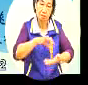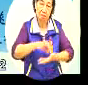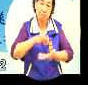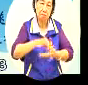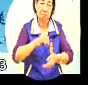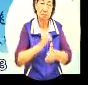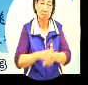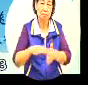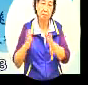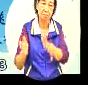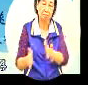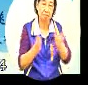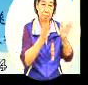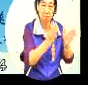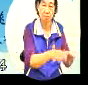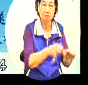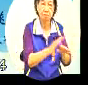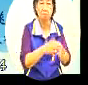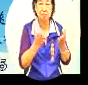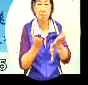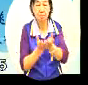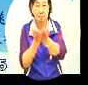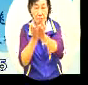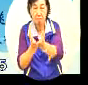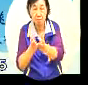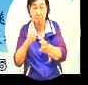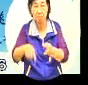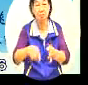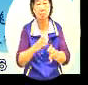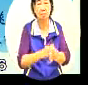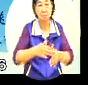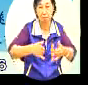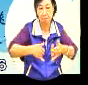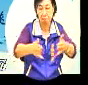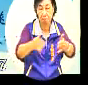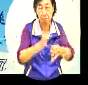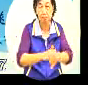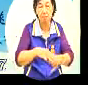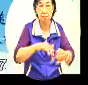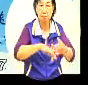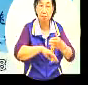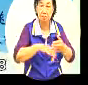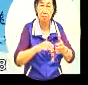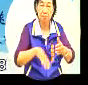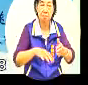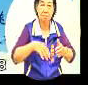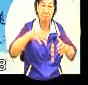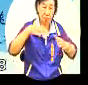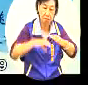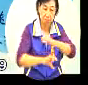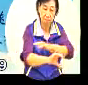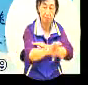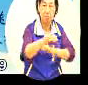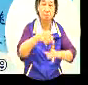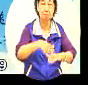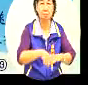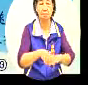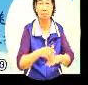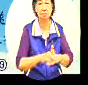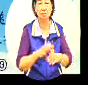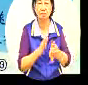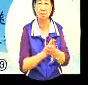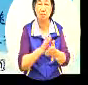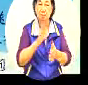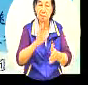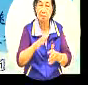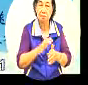外的连接道路就是我们所谓的过港隧道。但是旗津居民担心过港隧道是不是未来